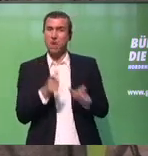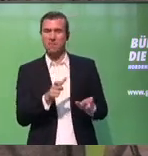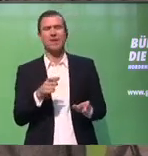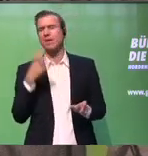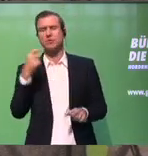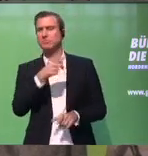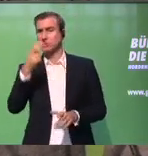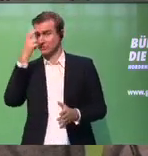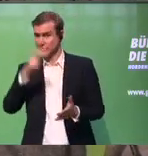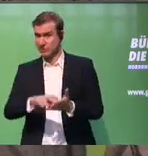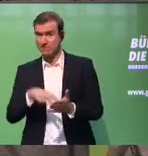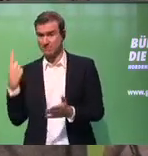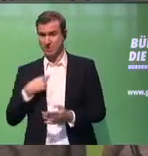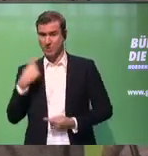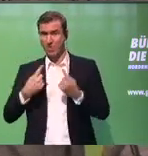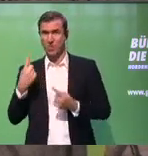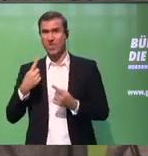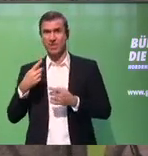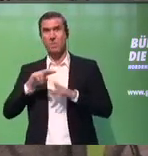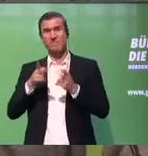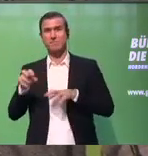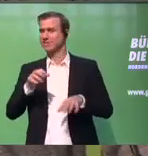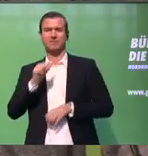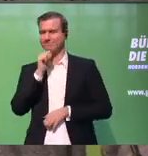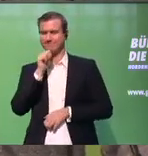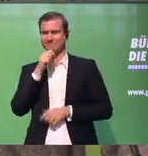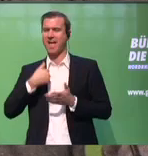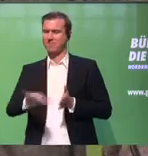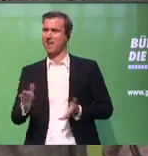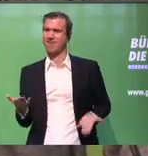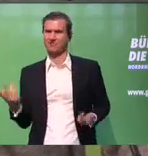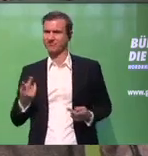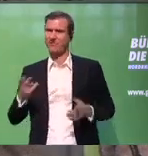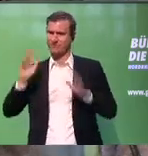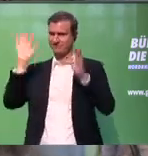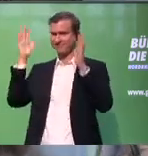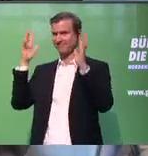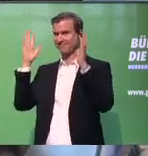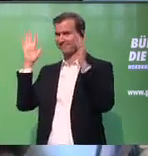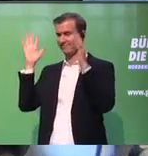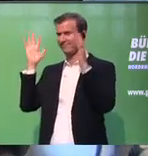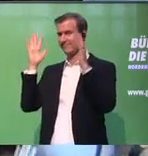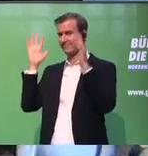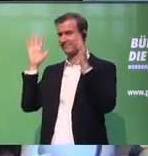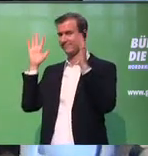nicht ihre Zustimmung geben werden. Und